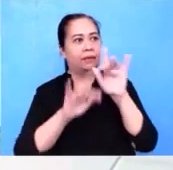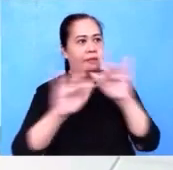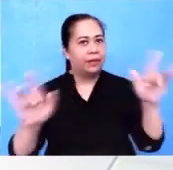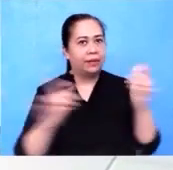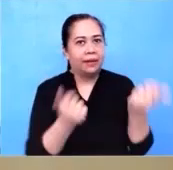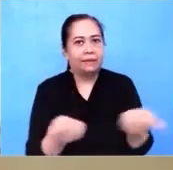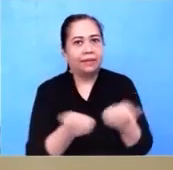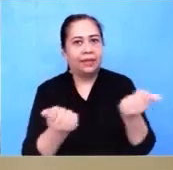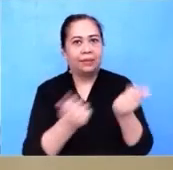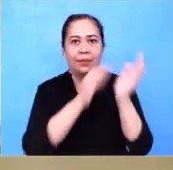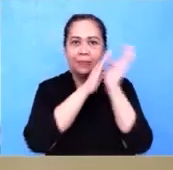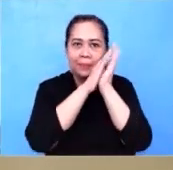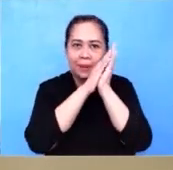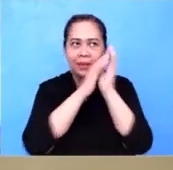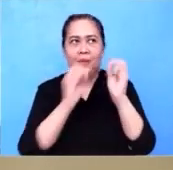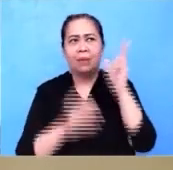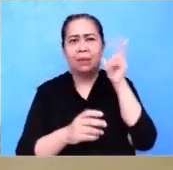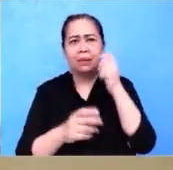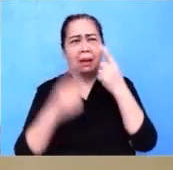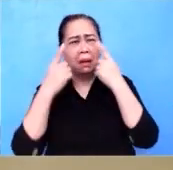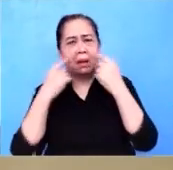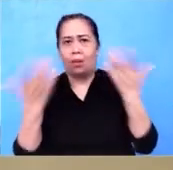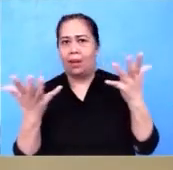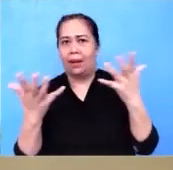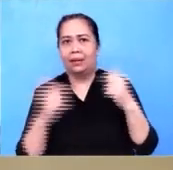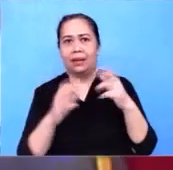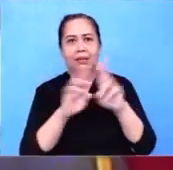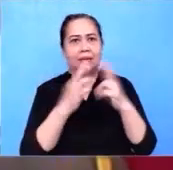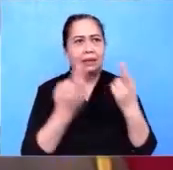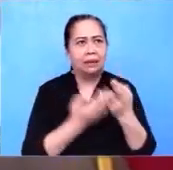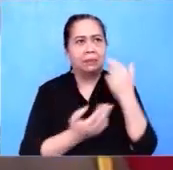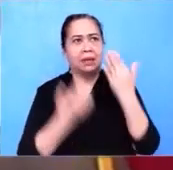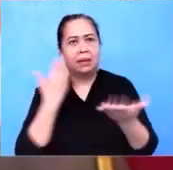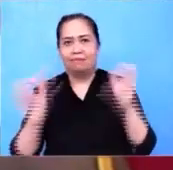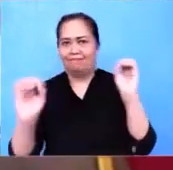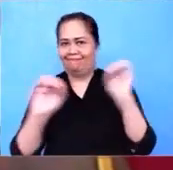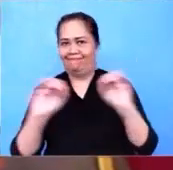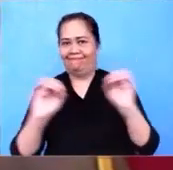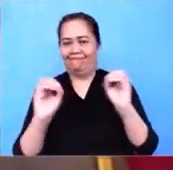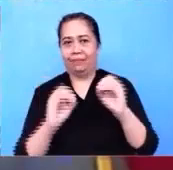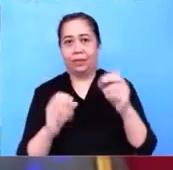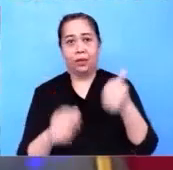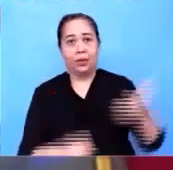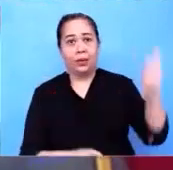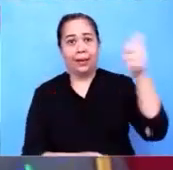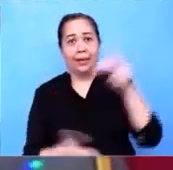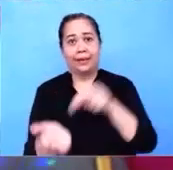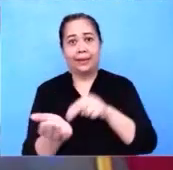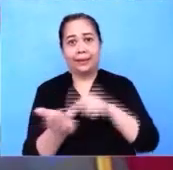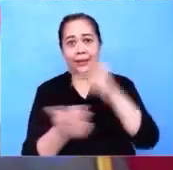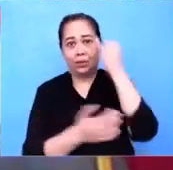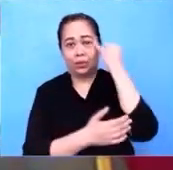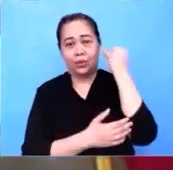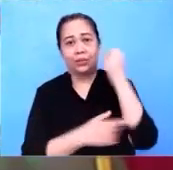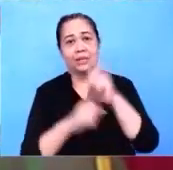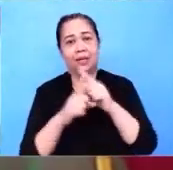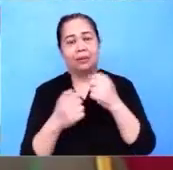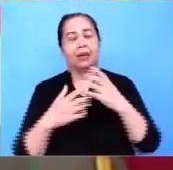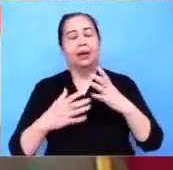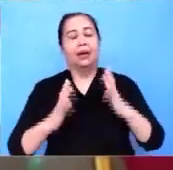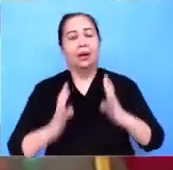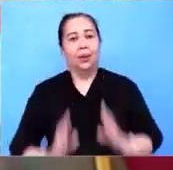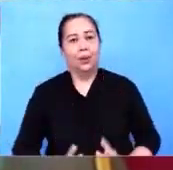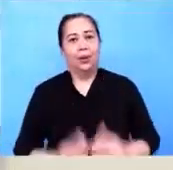nang maririnig na iyakan ng mga kaanak na namamatayan. Ang head nurse na si Joseph, napapabuntong hininga na lang ngayon